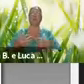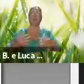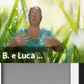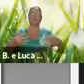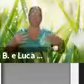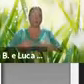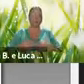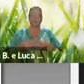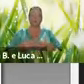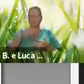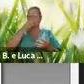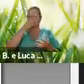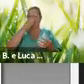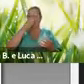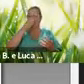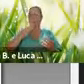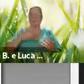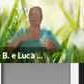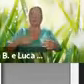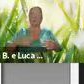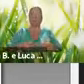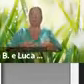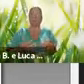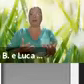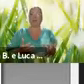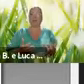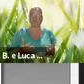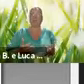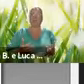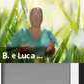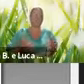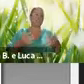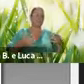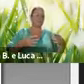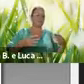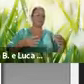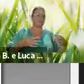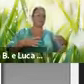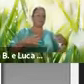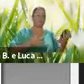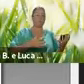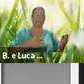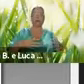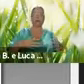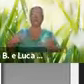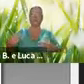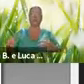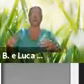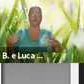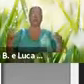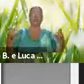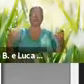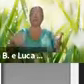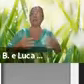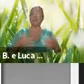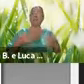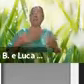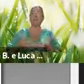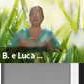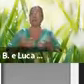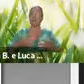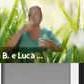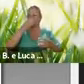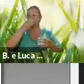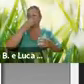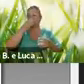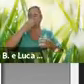riceve di acordo con quello che ha, come è fatto. Se è più sviluppato, meno sviluppato, dipende